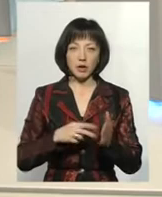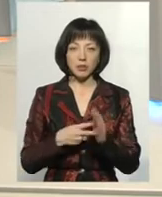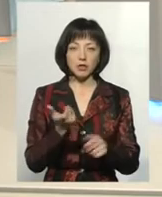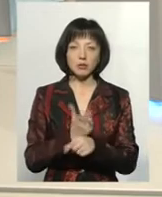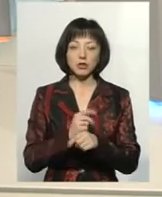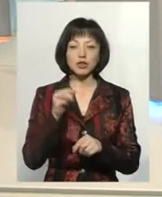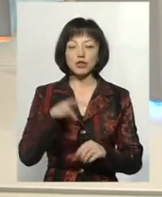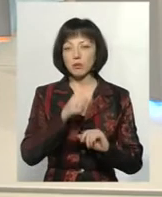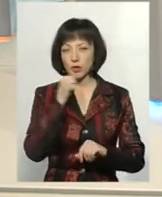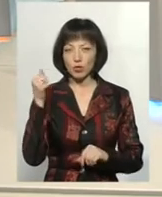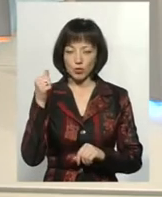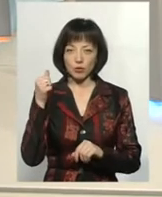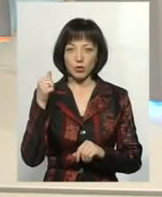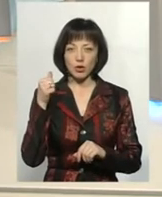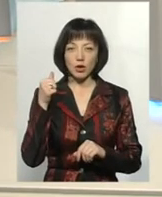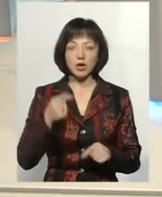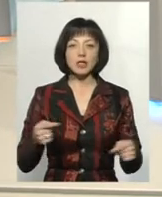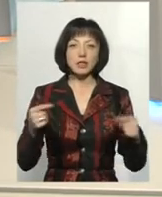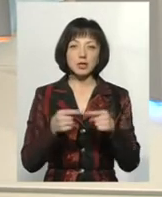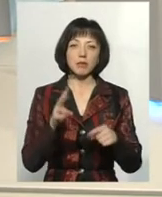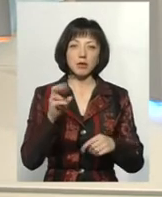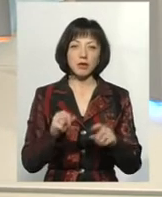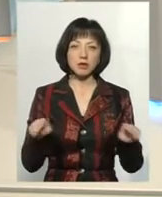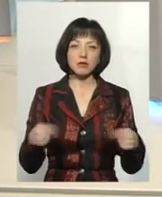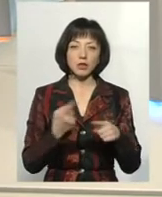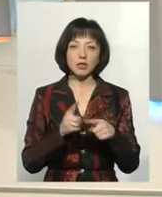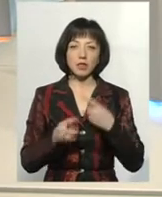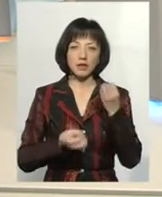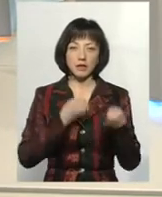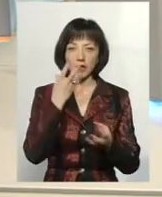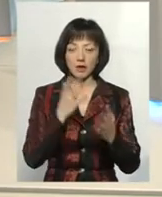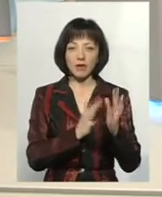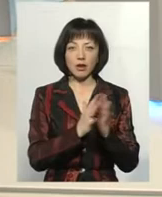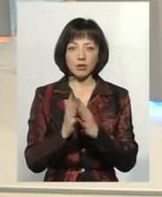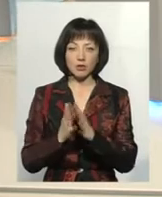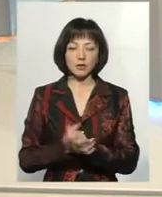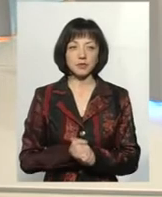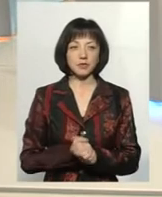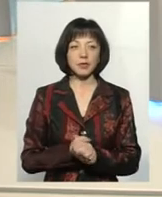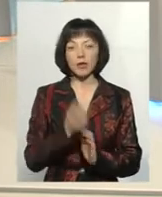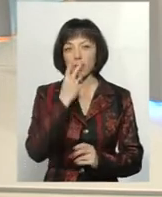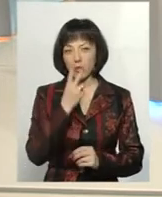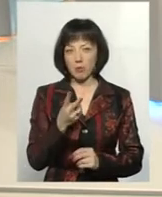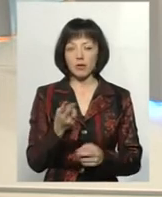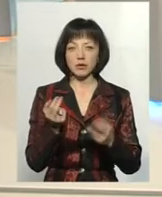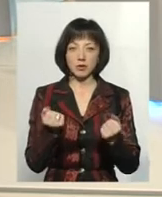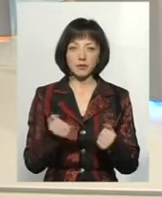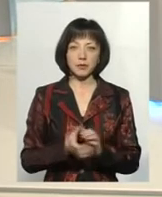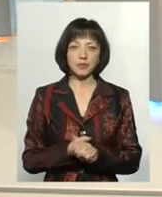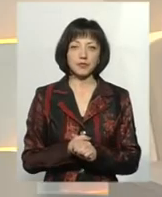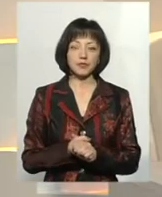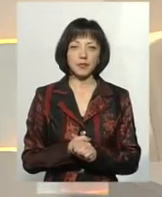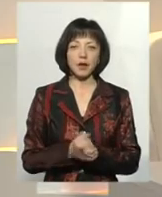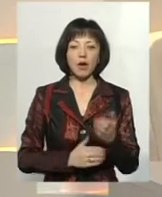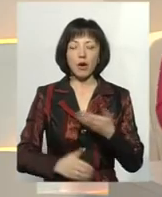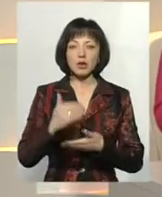як в минулому саме на створення оцих квітників і газонів. Тобто побачимо все це в нашому місті.